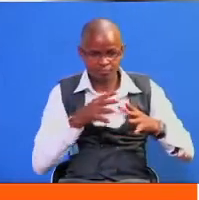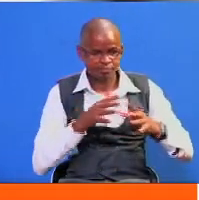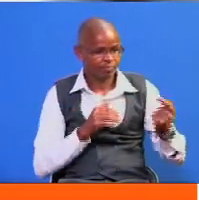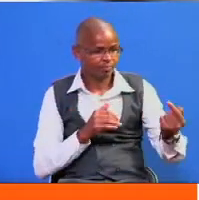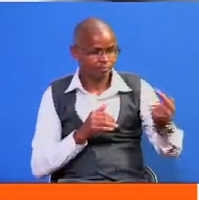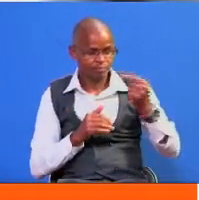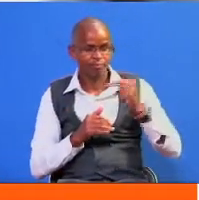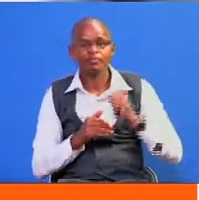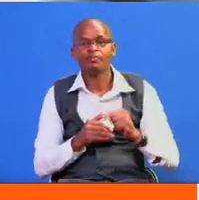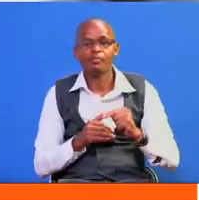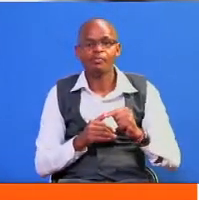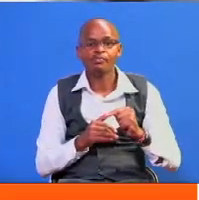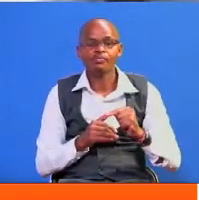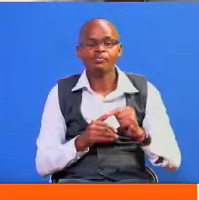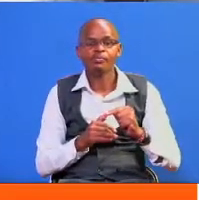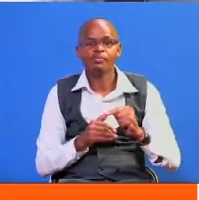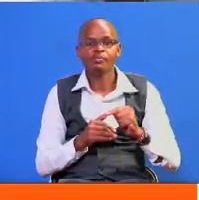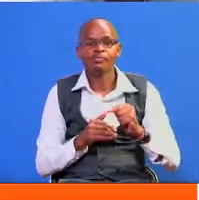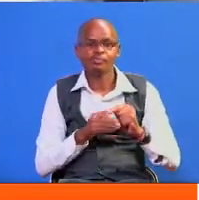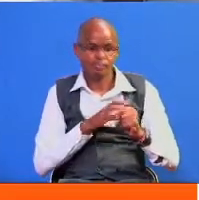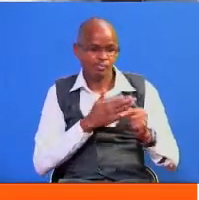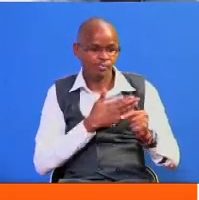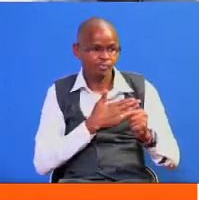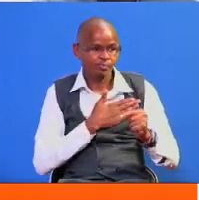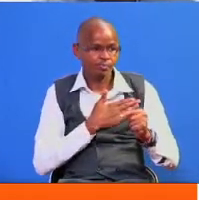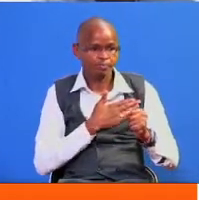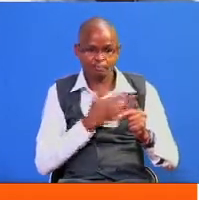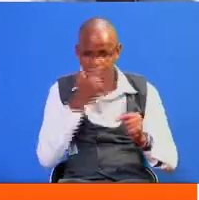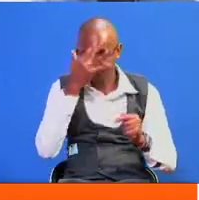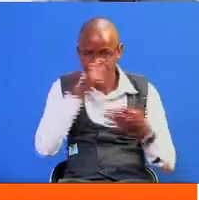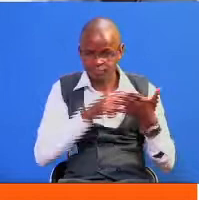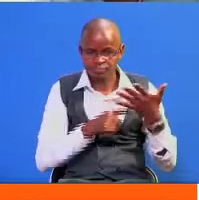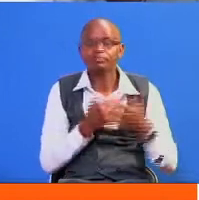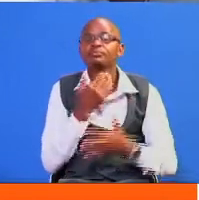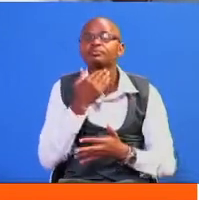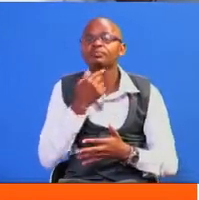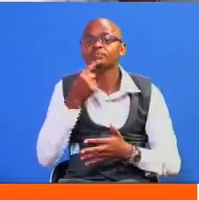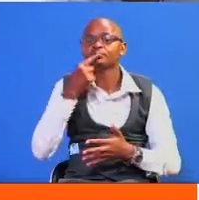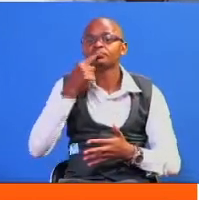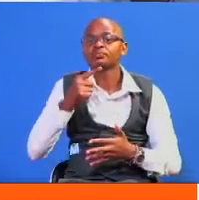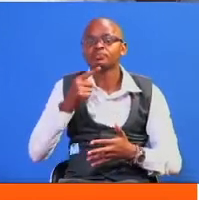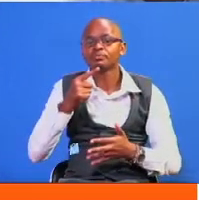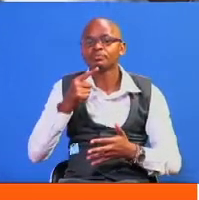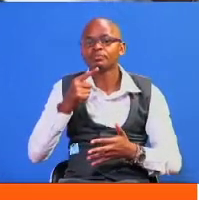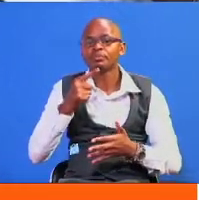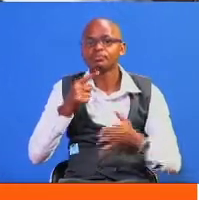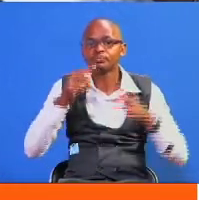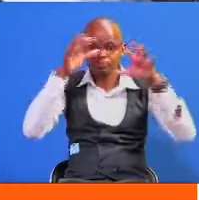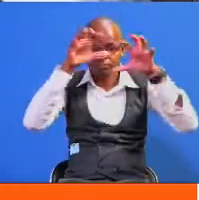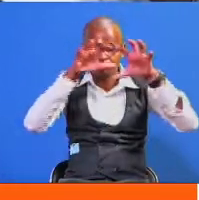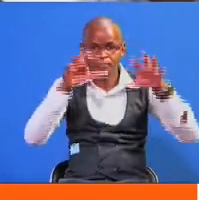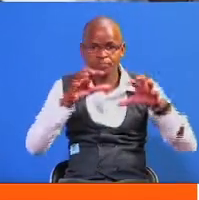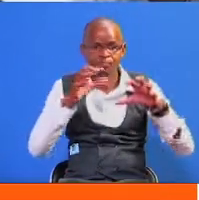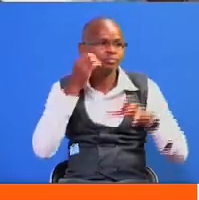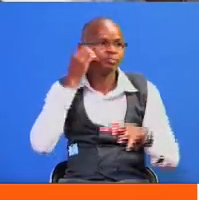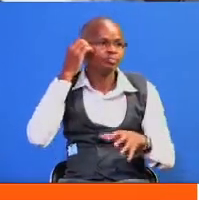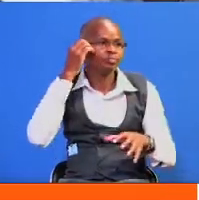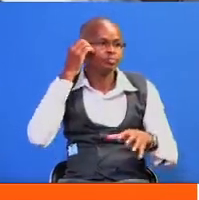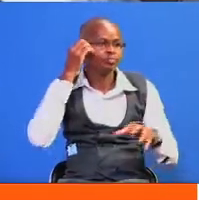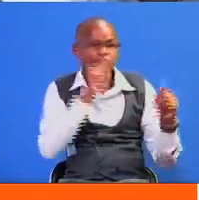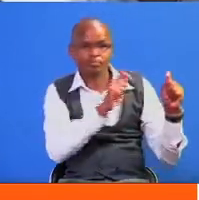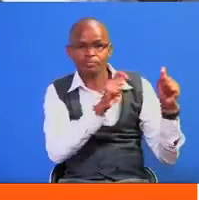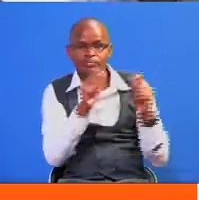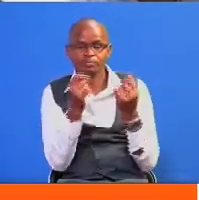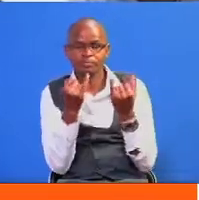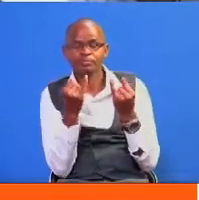wamekuja, wakakuja hapa kwangu, nikawauliza ni nini wanataka, wakaniambia wanataka kupomoa hizi manyumba zetu tuame saa